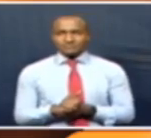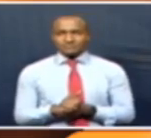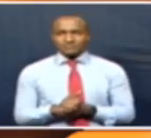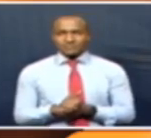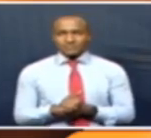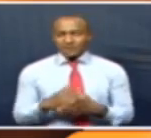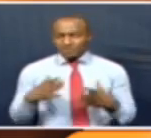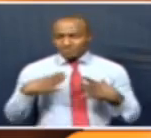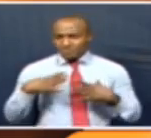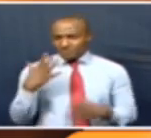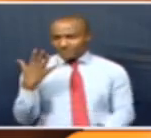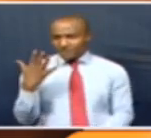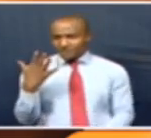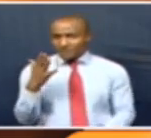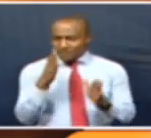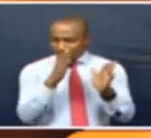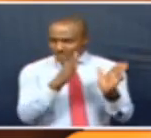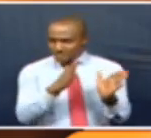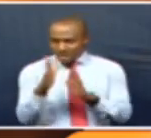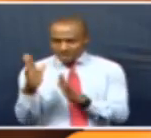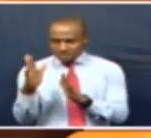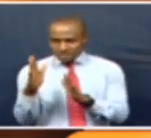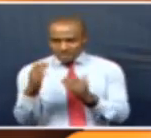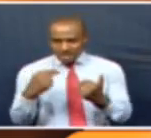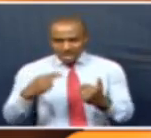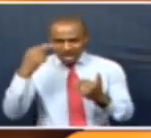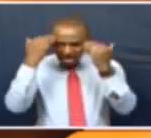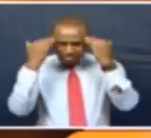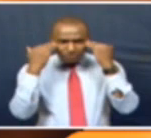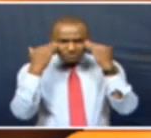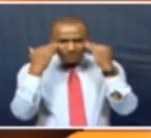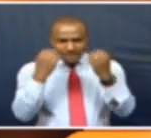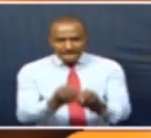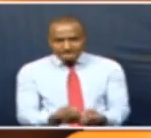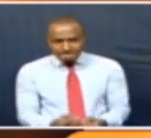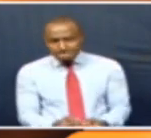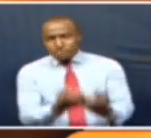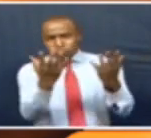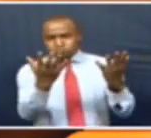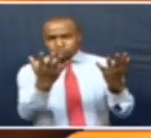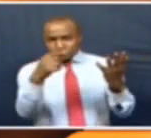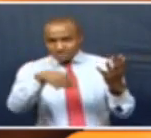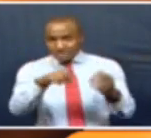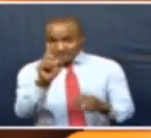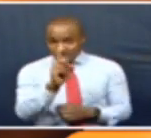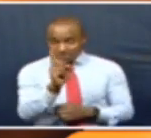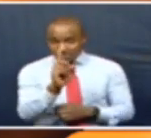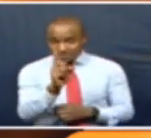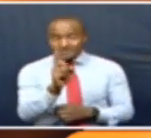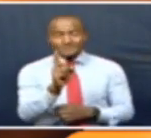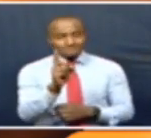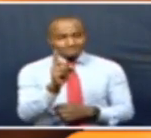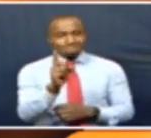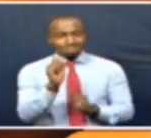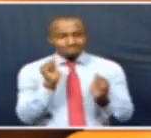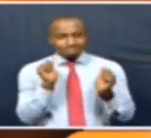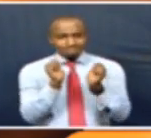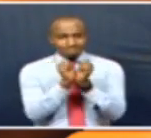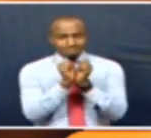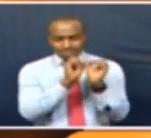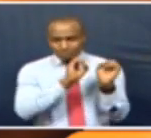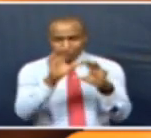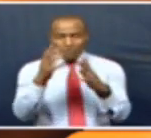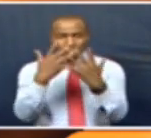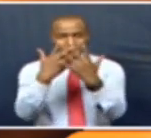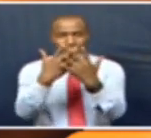Watu watano wanaodaiwa kupanga njama ya kuilipua mahakama ya Milimani hapa Nairobi wamekanusha mashtaka dhidi